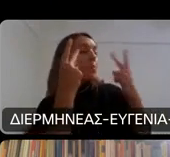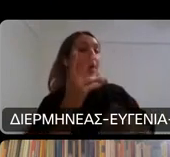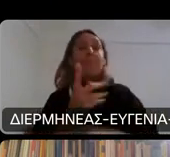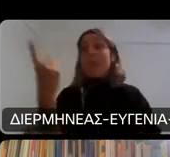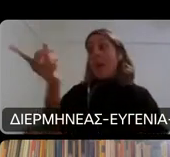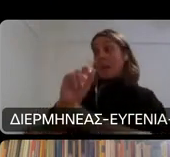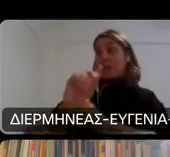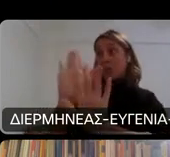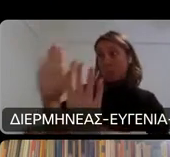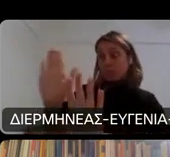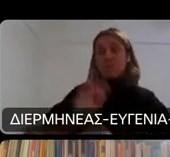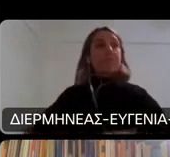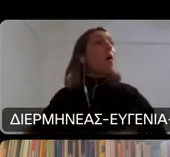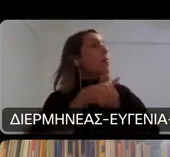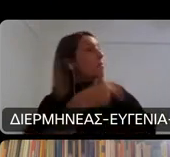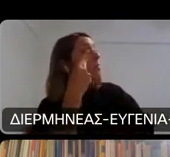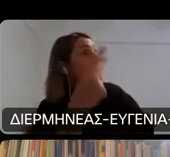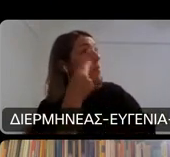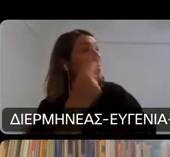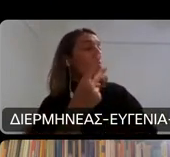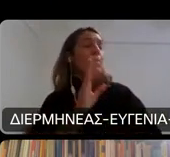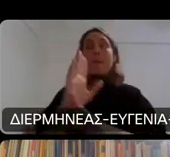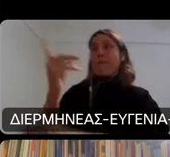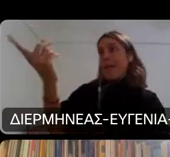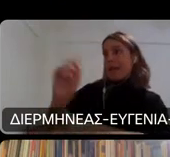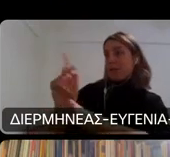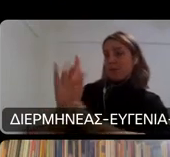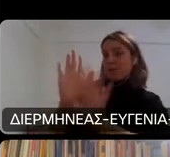λεπτό. Το βλέπουμε. Ένα λεπτό.